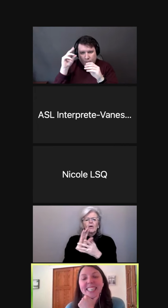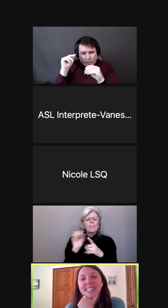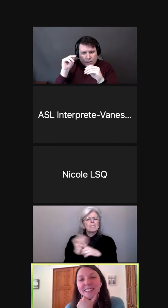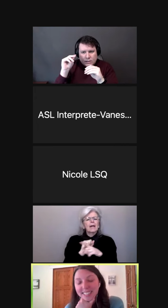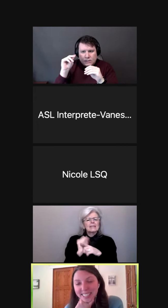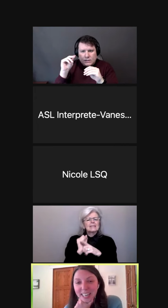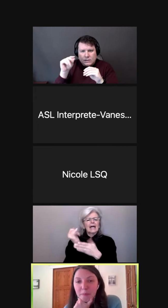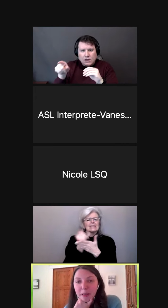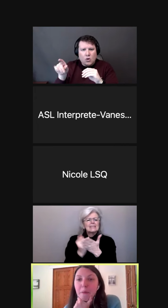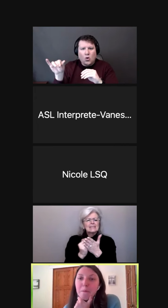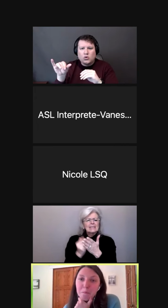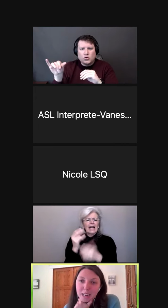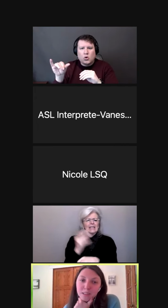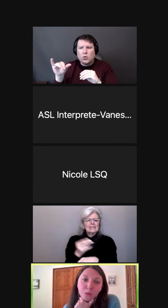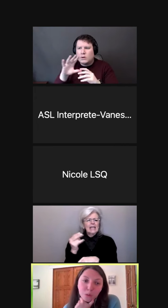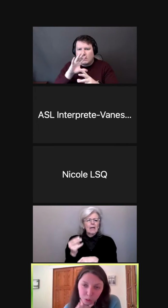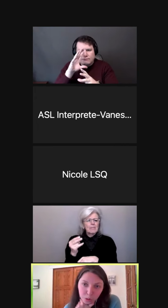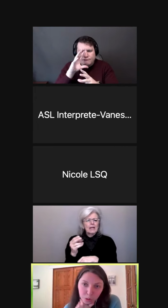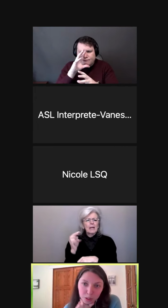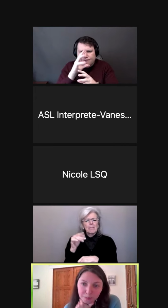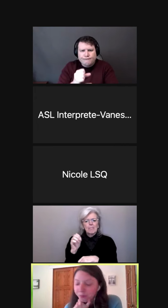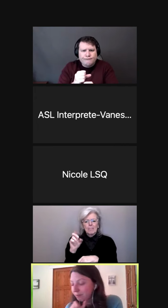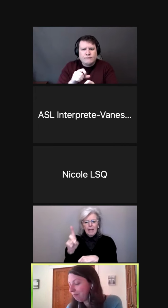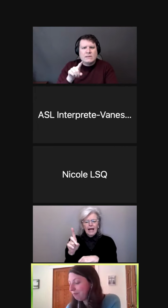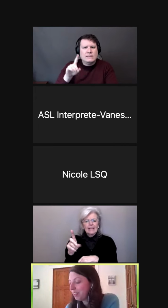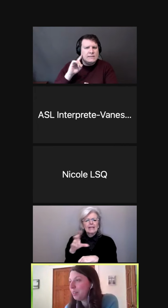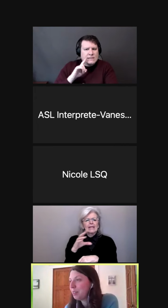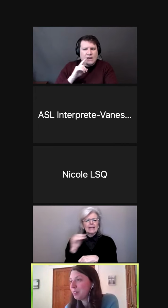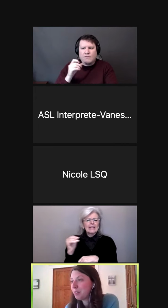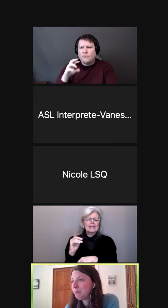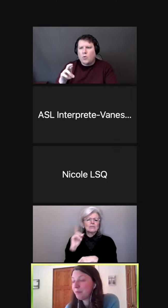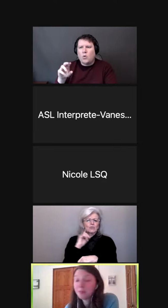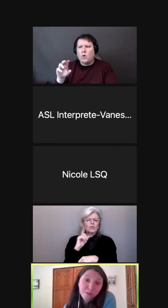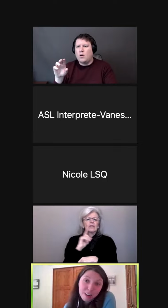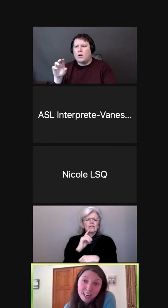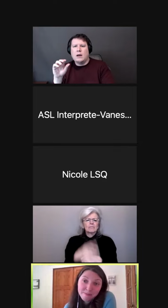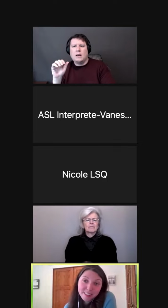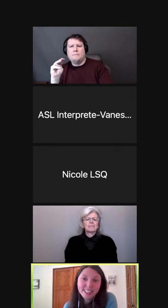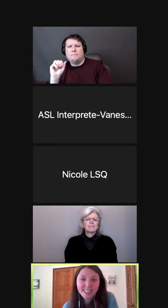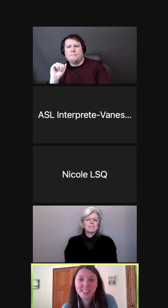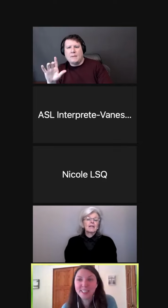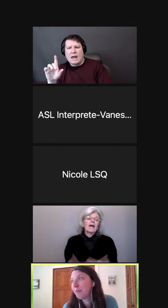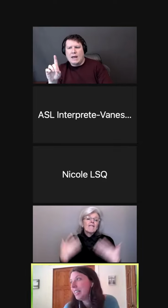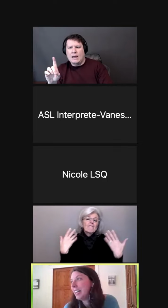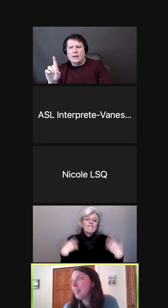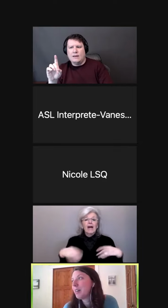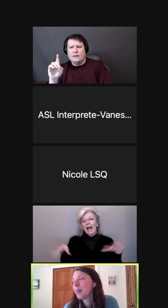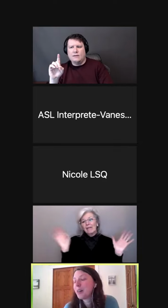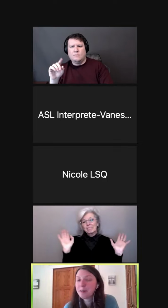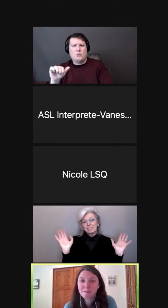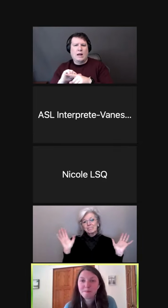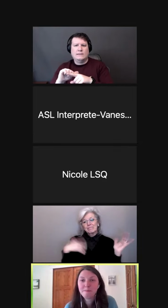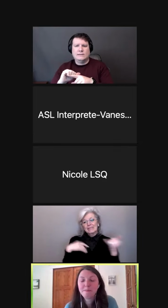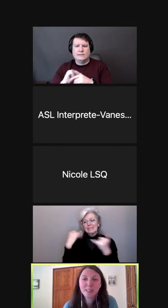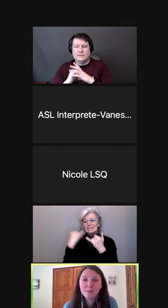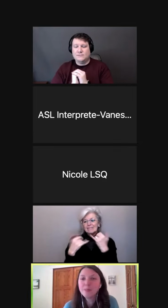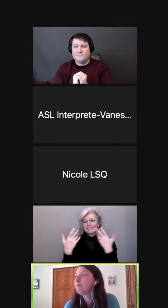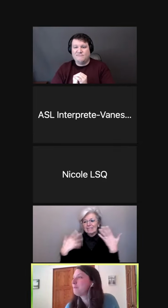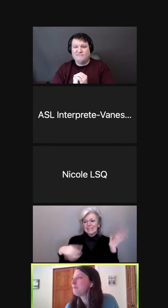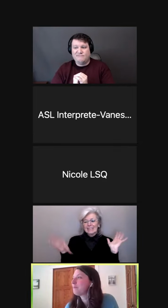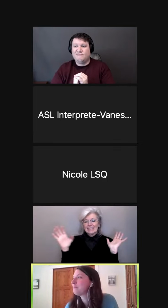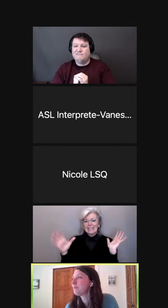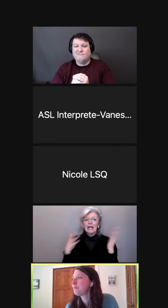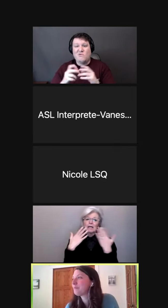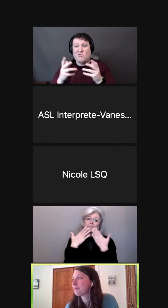artistiques handicapées mânes ou sourdes. Donc voilà, j'ai terminé. Merci